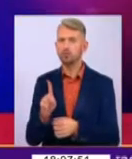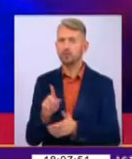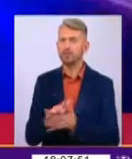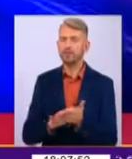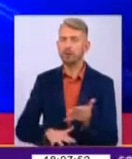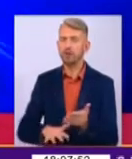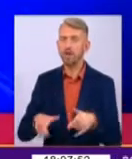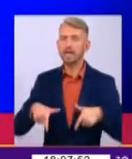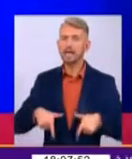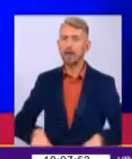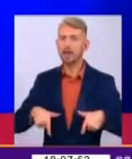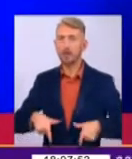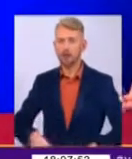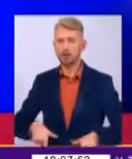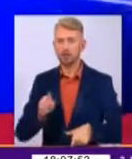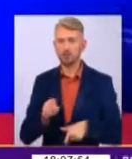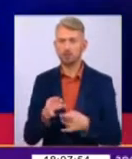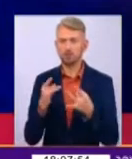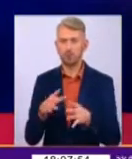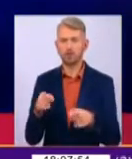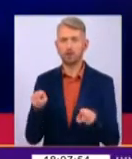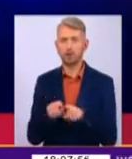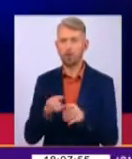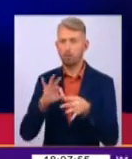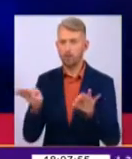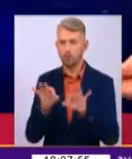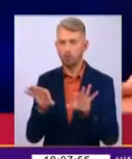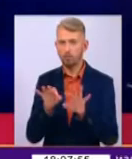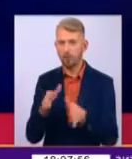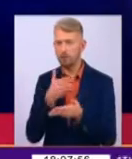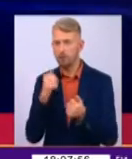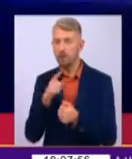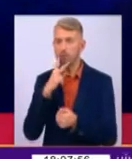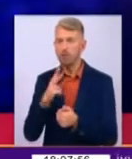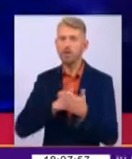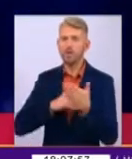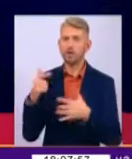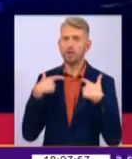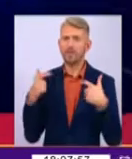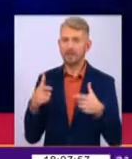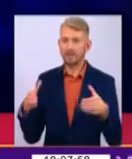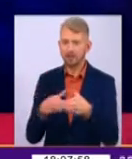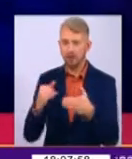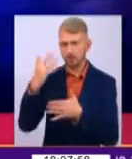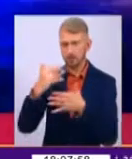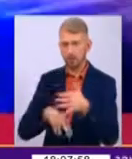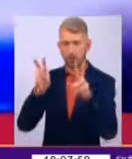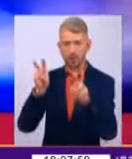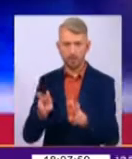вибачте, генерали там просто в такому трактуванні не побачать. Там є вищий офіцерський склад і переліковане це. Я думаю,